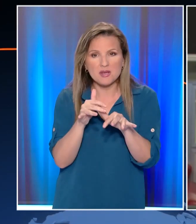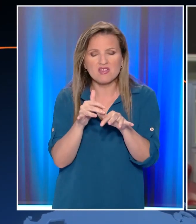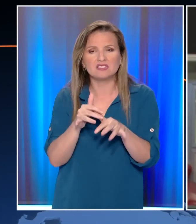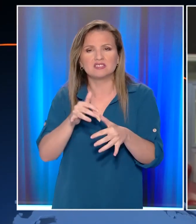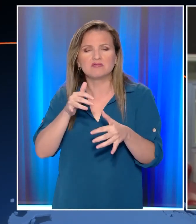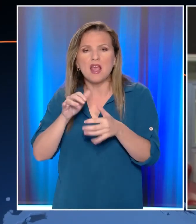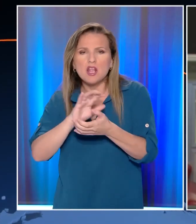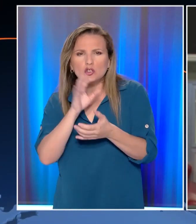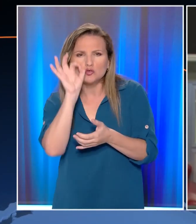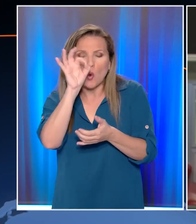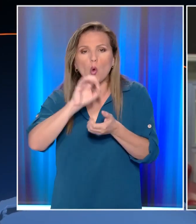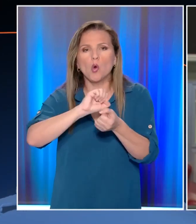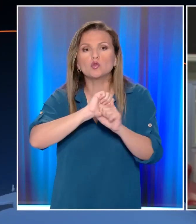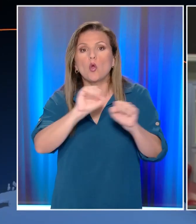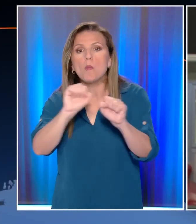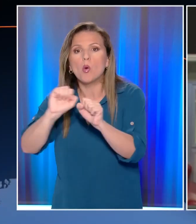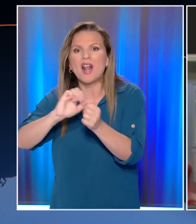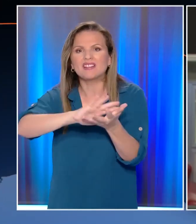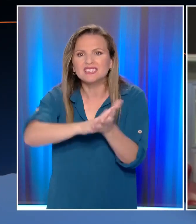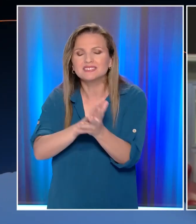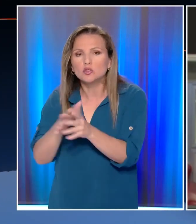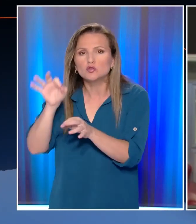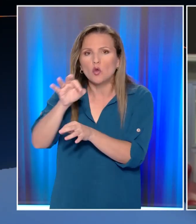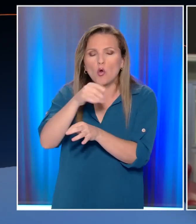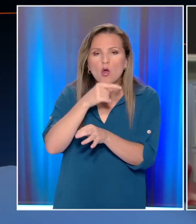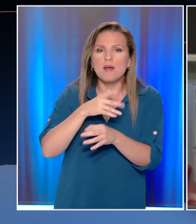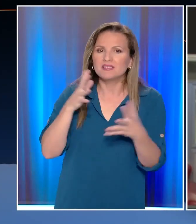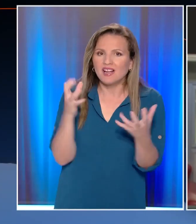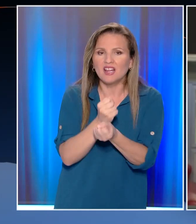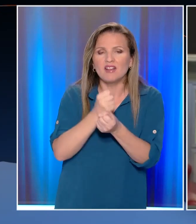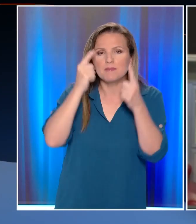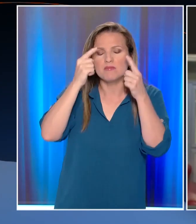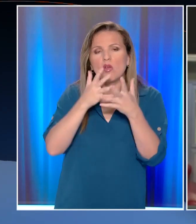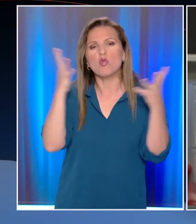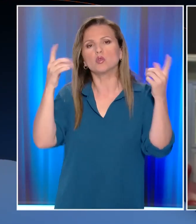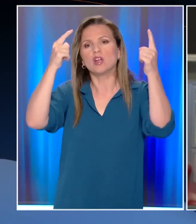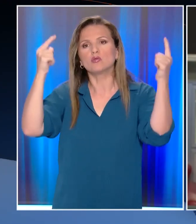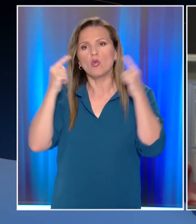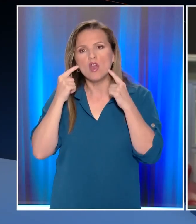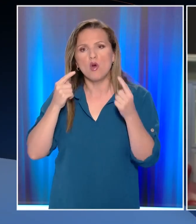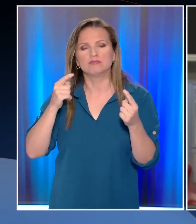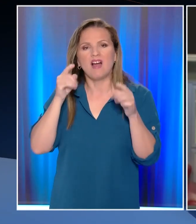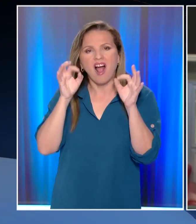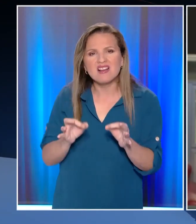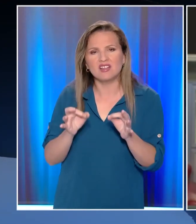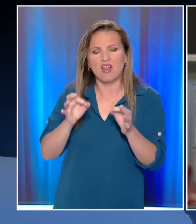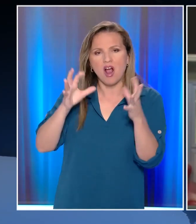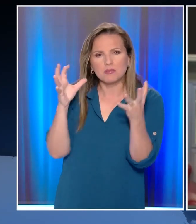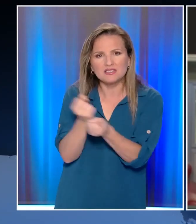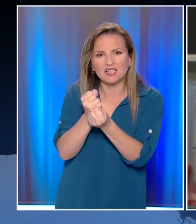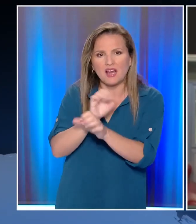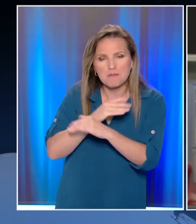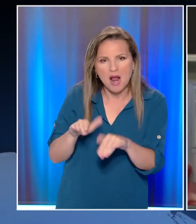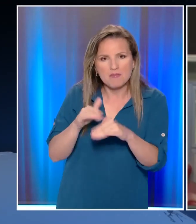kuzeyinde teröristlere ait hedeflere yönelik gerçekleştirilen harekat bildiğiniz gibi sizin içinde olduğunuz gibi hassas bir şekilde